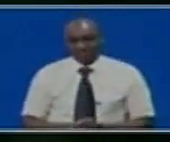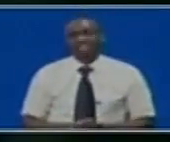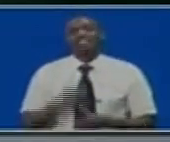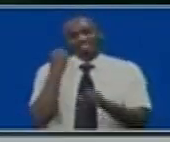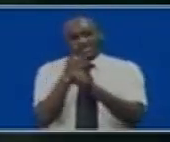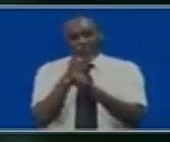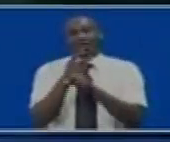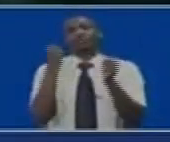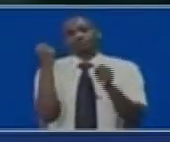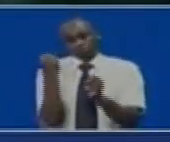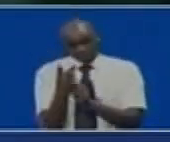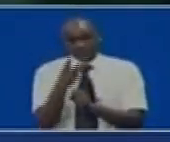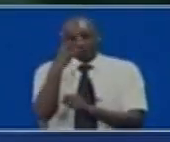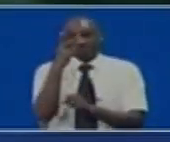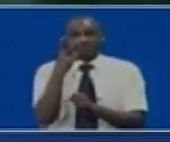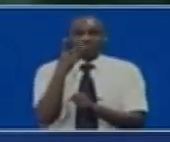Disemba 12 mwaka